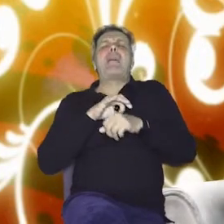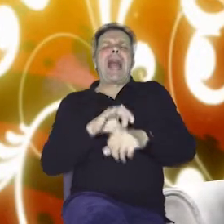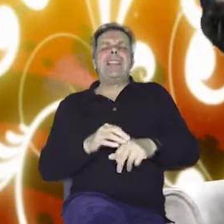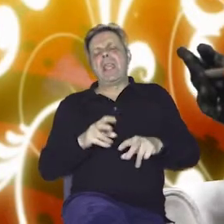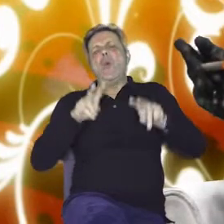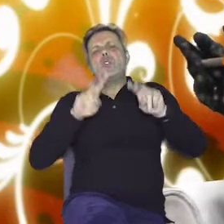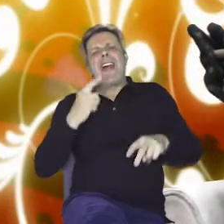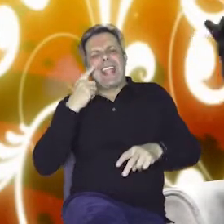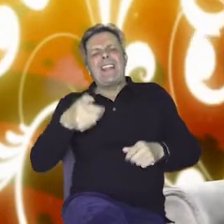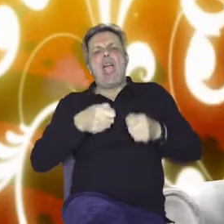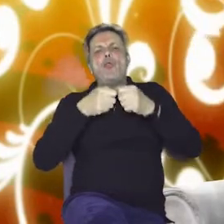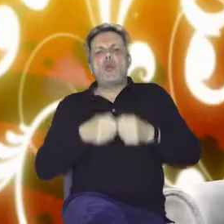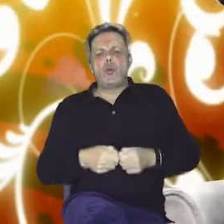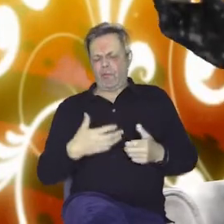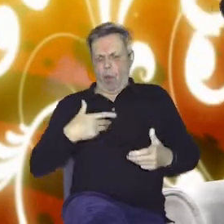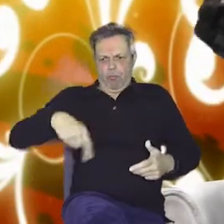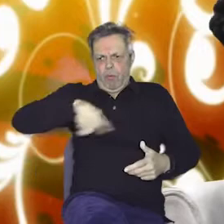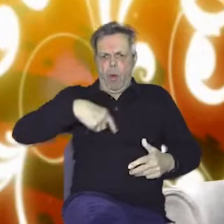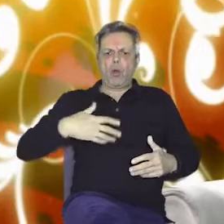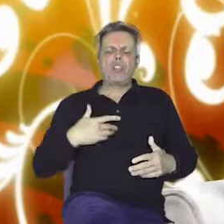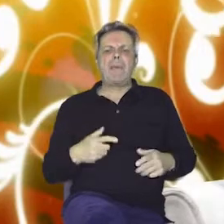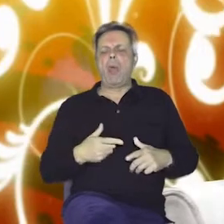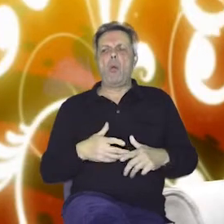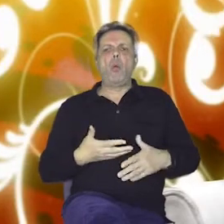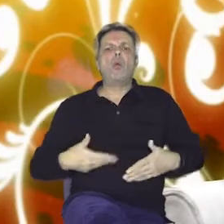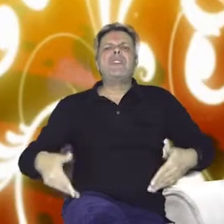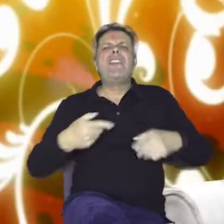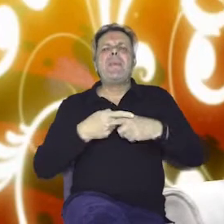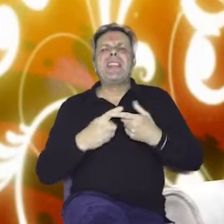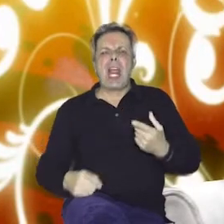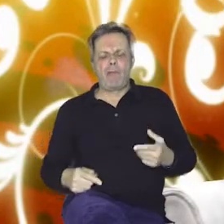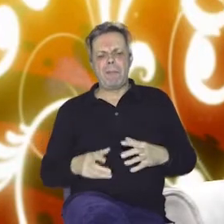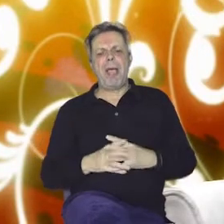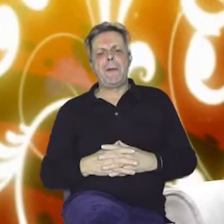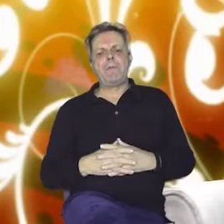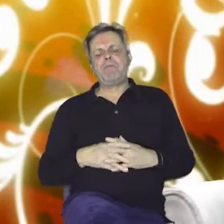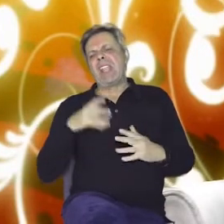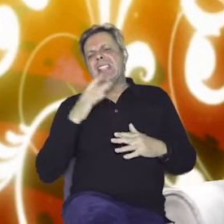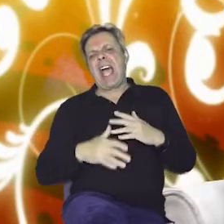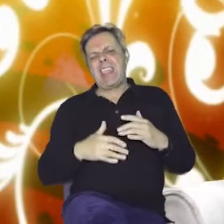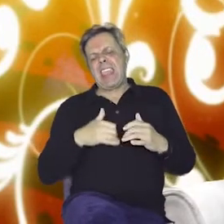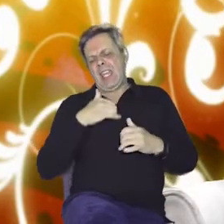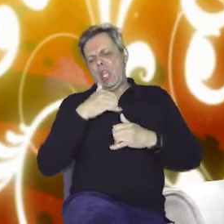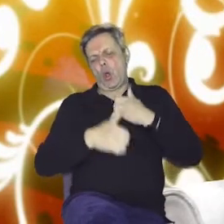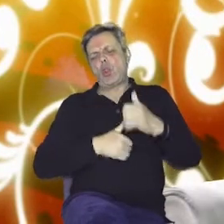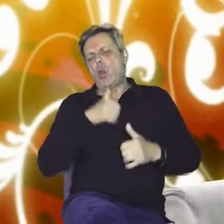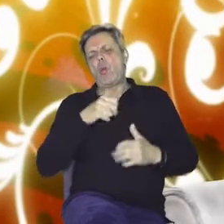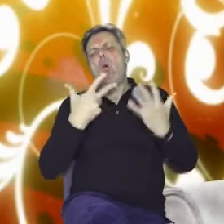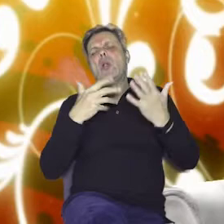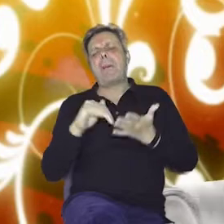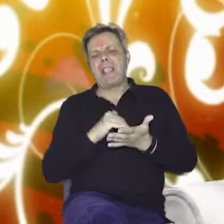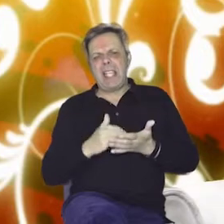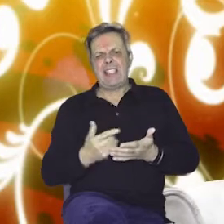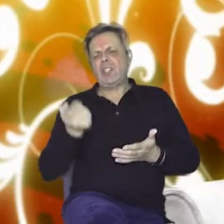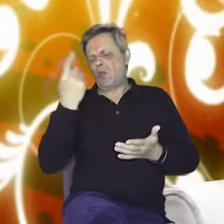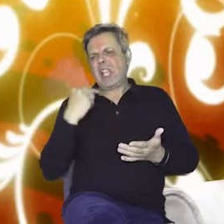gledajući društvo oko sebe u svim segmentima sad ovi zadnje godinu i 8 mjeseci od kad je nastao COVID, kojem